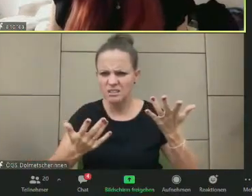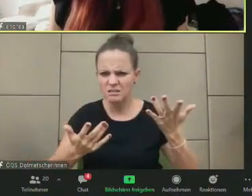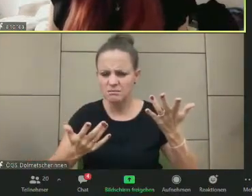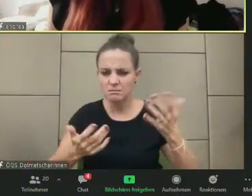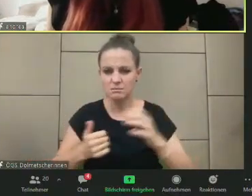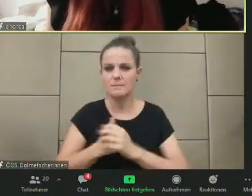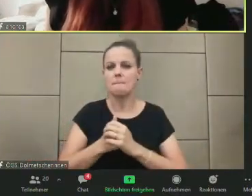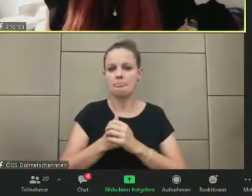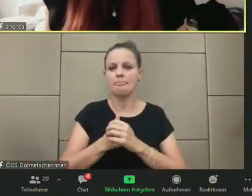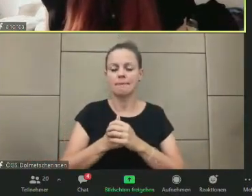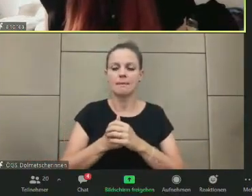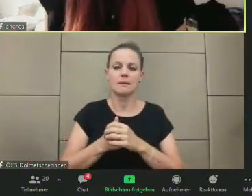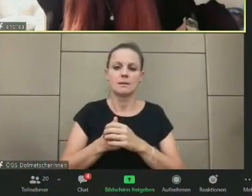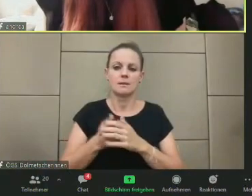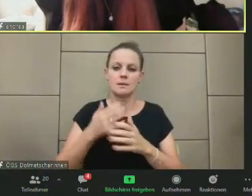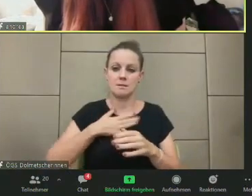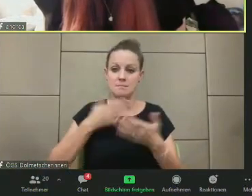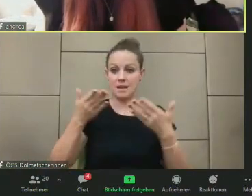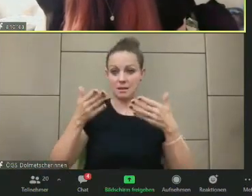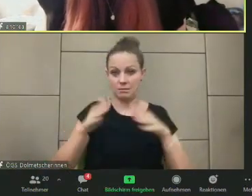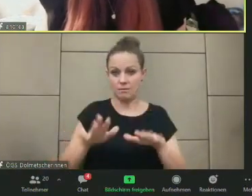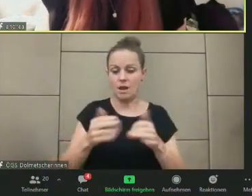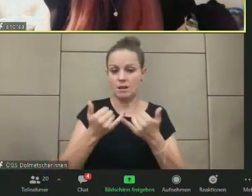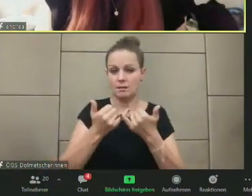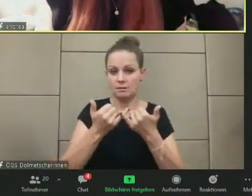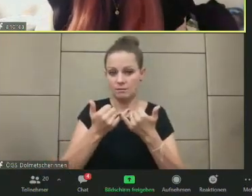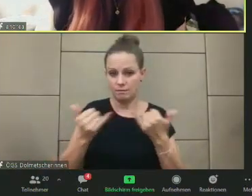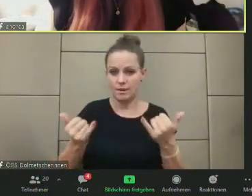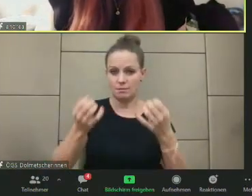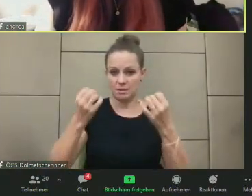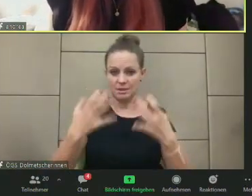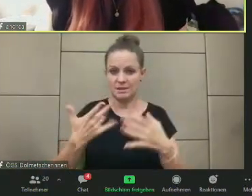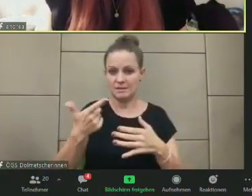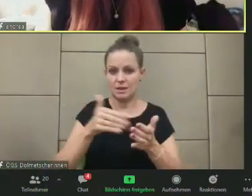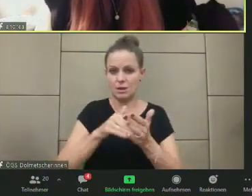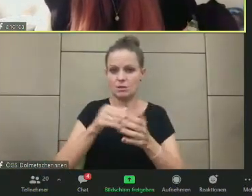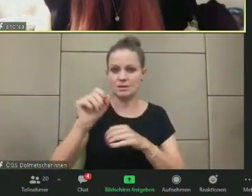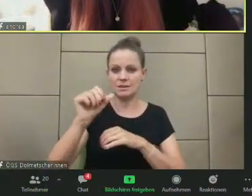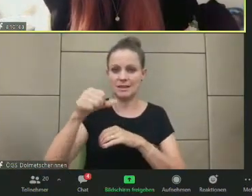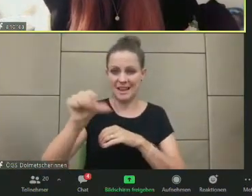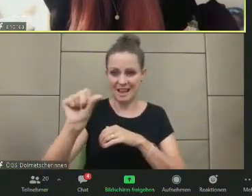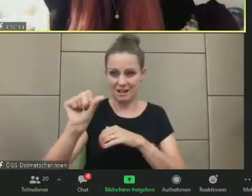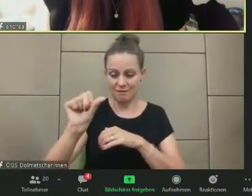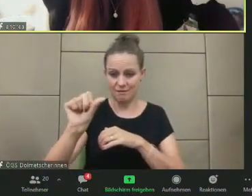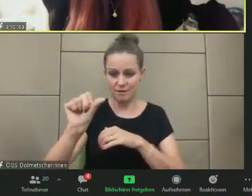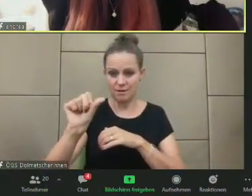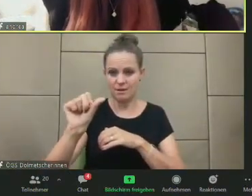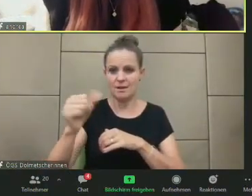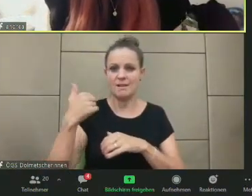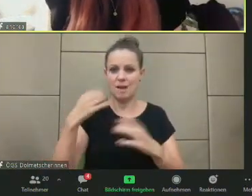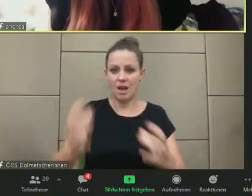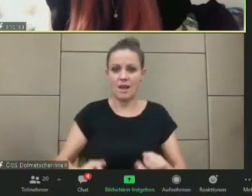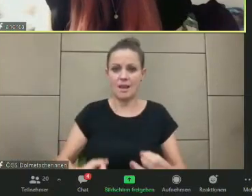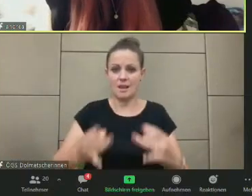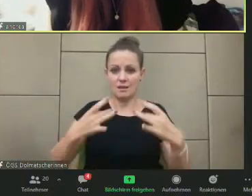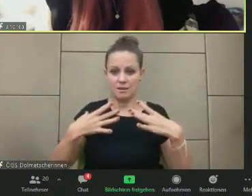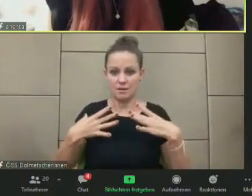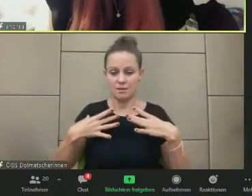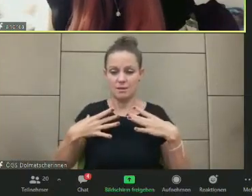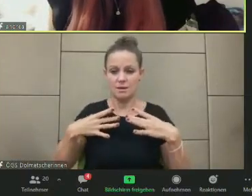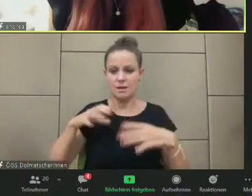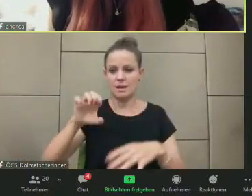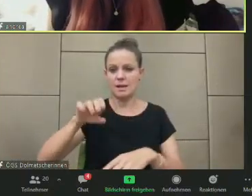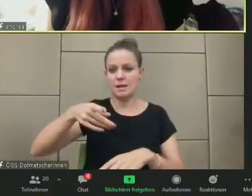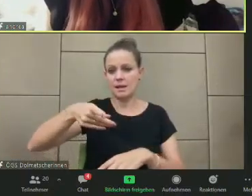Und in meinem Fall war es so, dass die Krankheit eben 2011 begonnen hat, nach einem Infekt mit dem Epstein-Barr-Virus, also